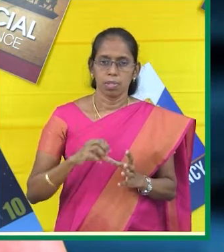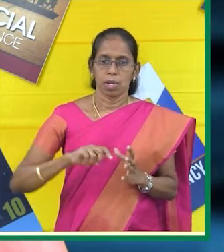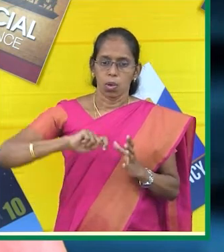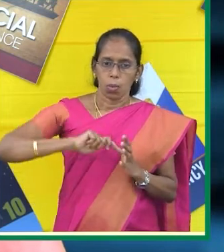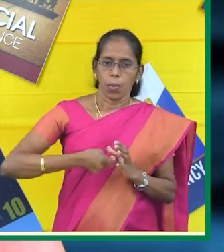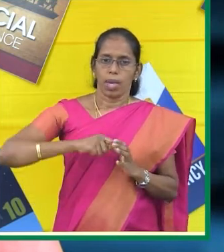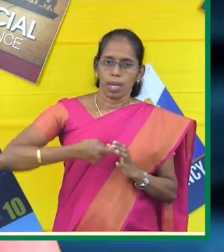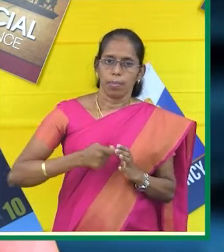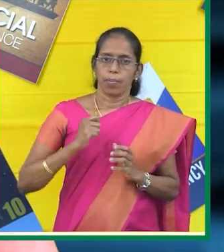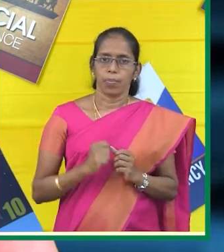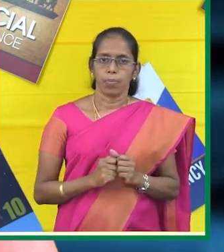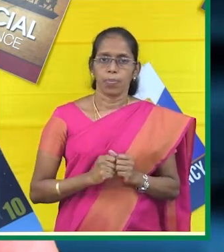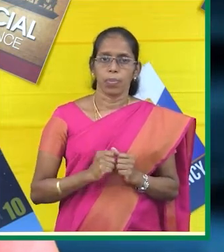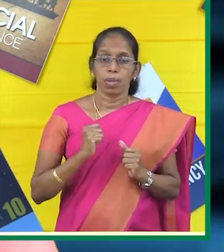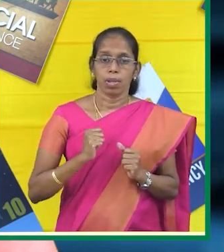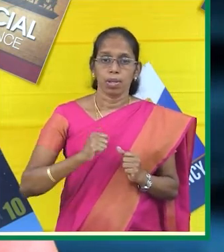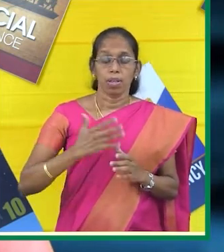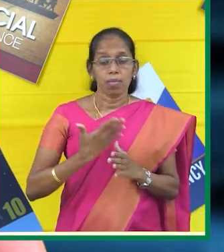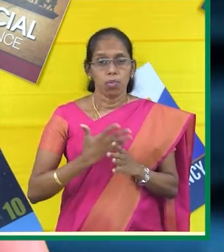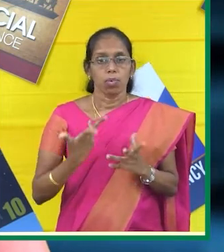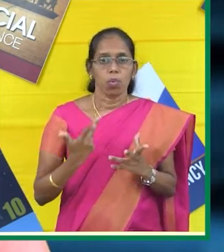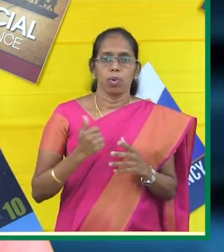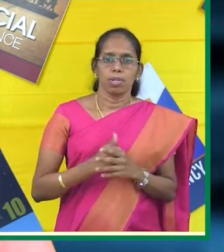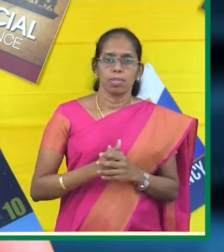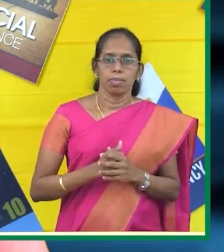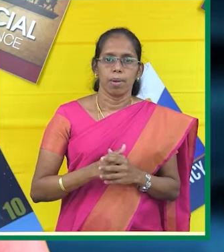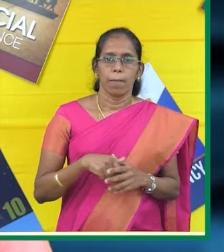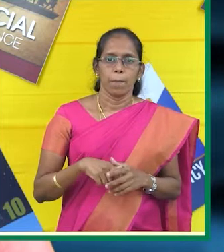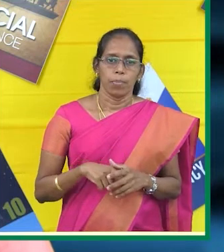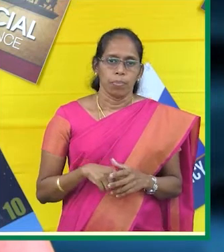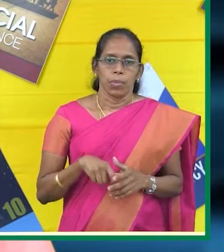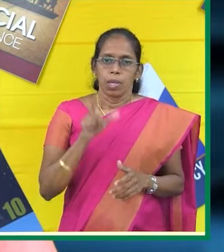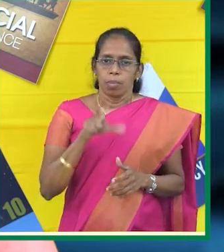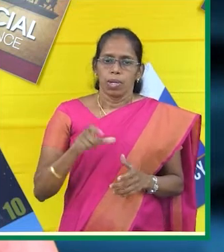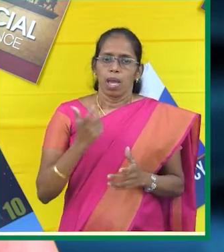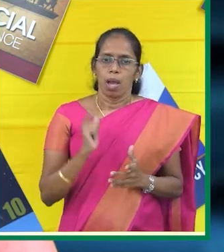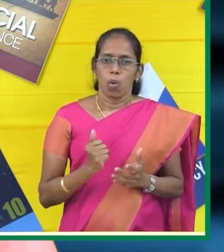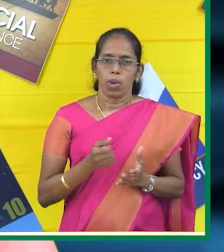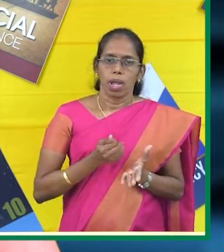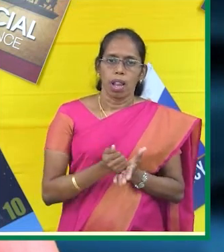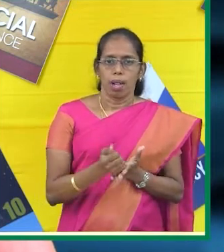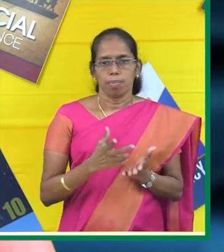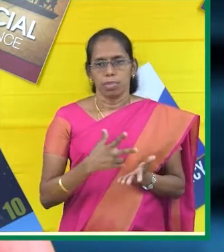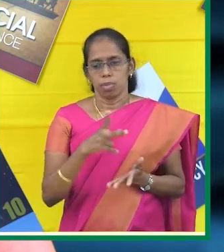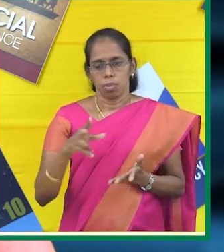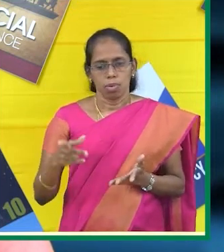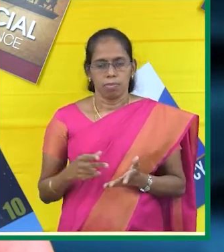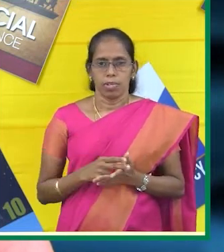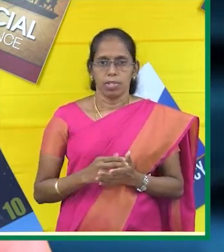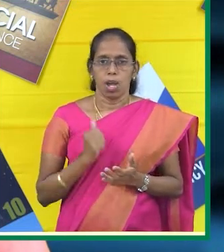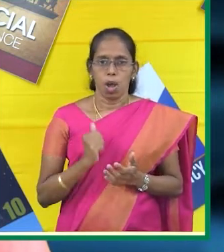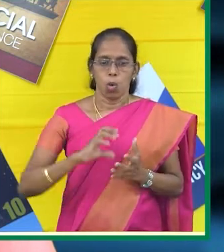எடுக்கப்படுகின்றன, எப்படி தயாரிக்கப்படுகின்றன, எந்திரங்கள் எந்த மாதிரி வேலை செய்கின்றன, மனிதனுக்கு எந்த அளவிலே உதவிகரமாக